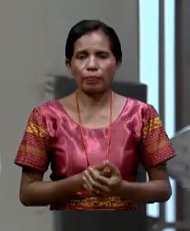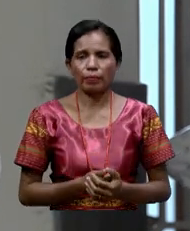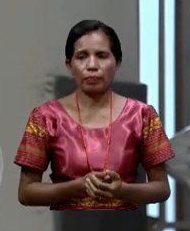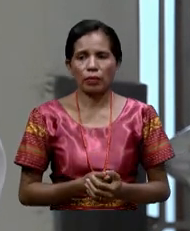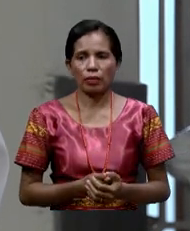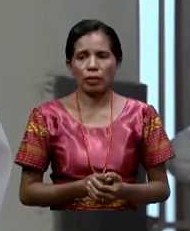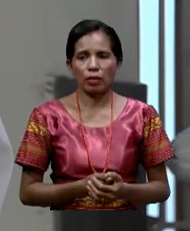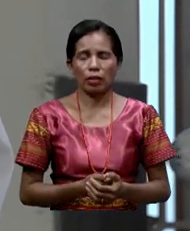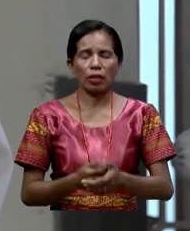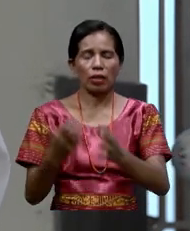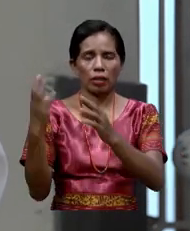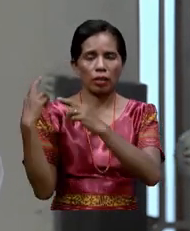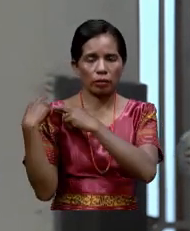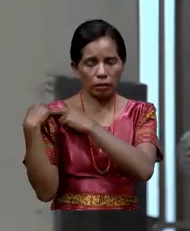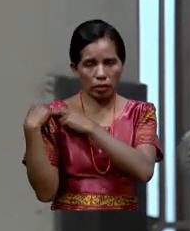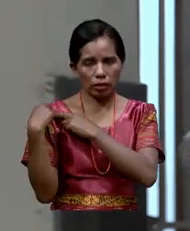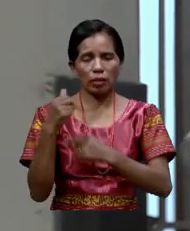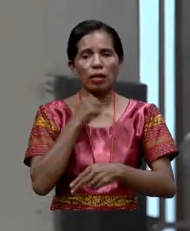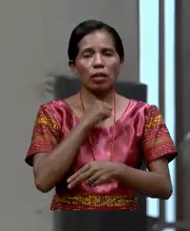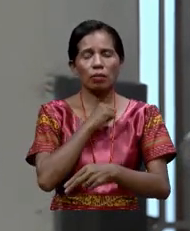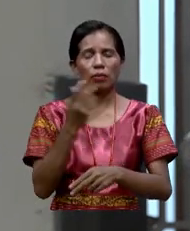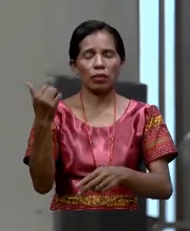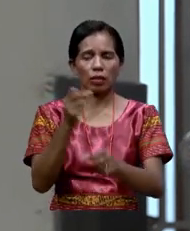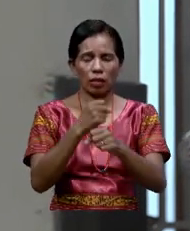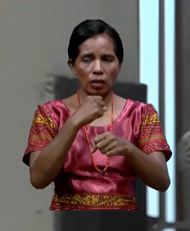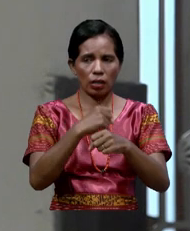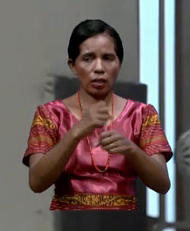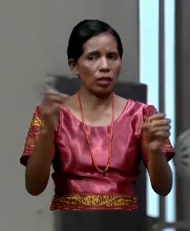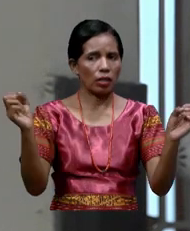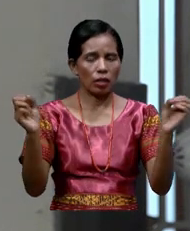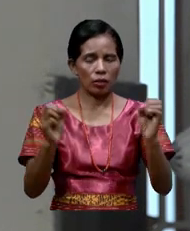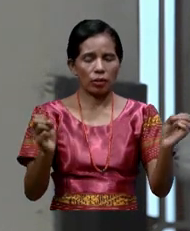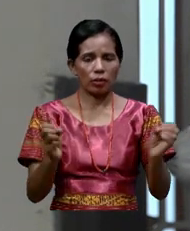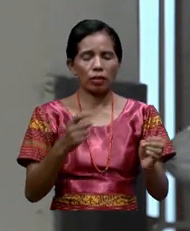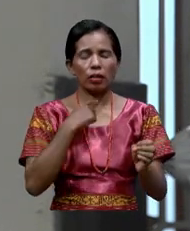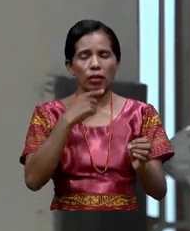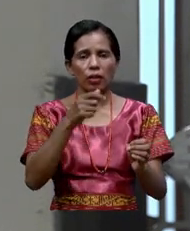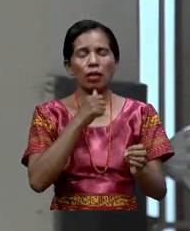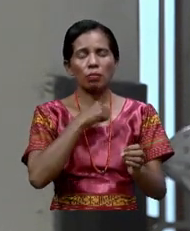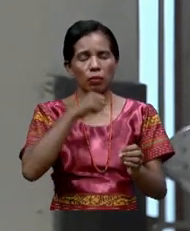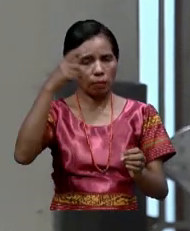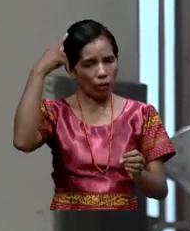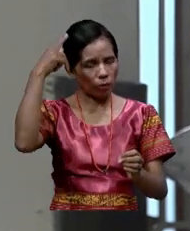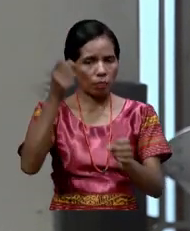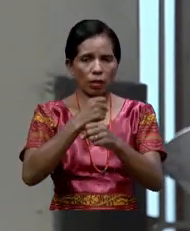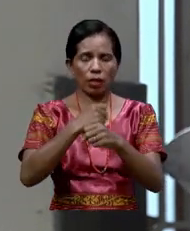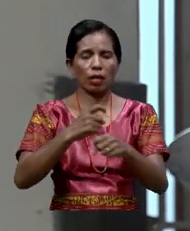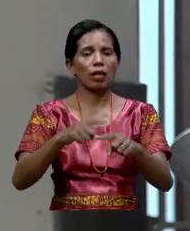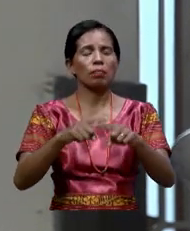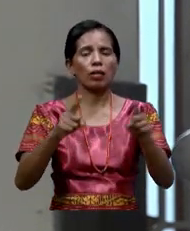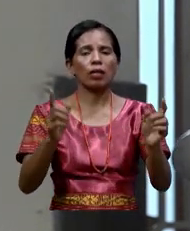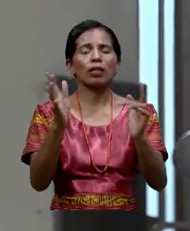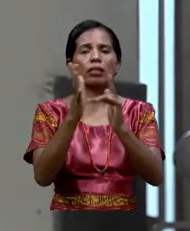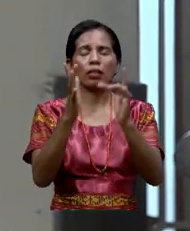Kenar naik lulik nebe padre sira hao, laos igreja ka papa makria maibe Jesus makpola